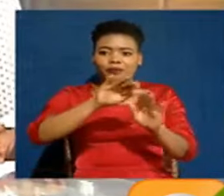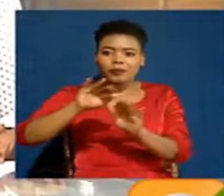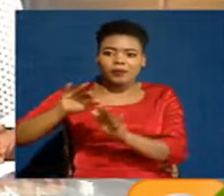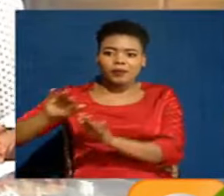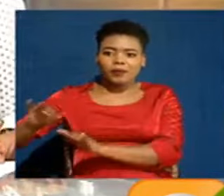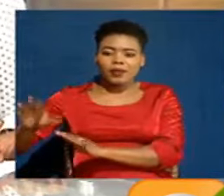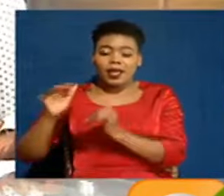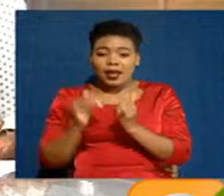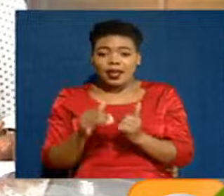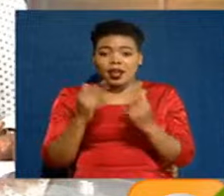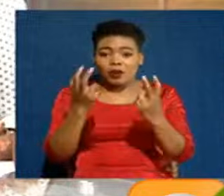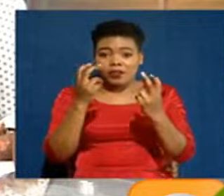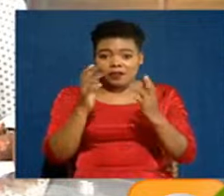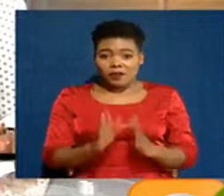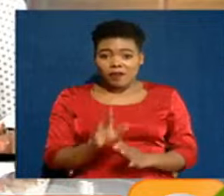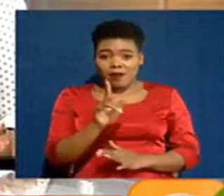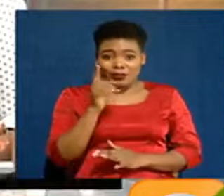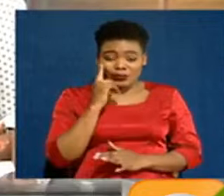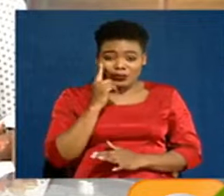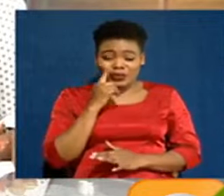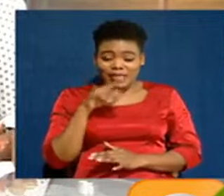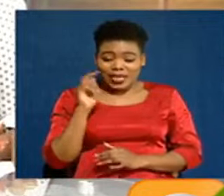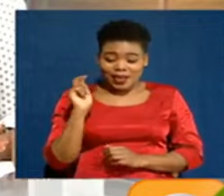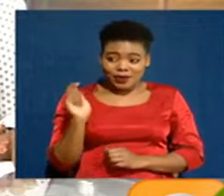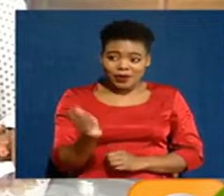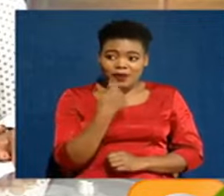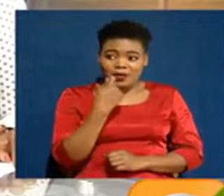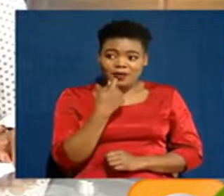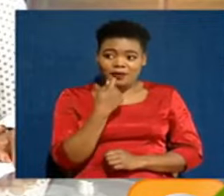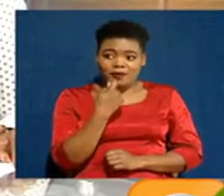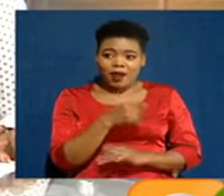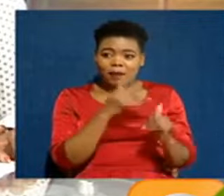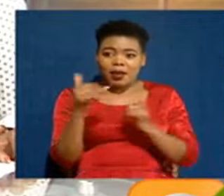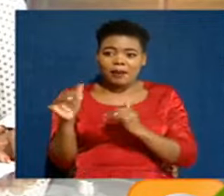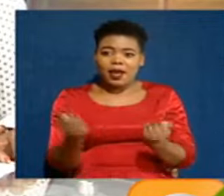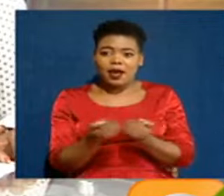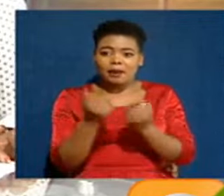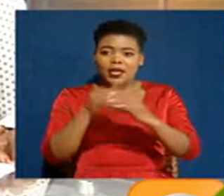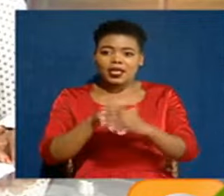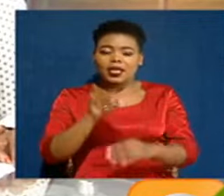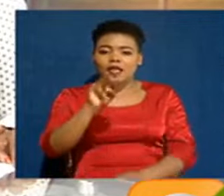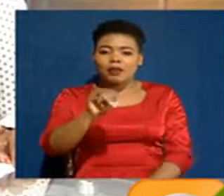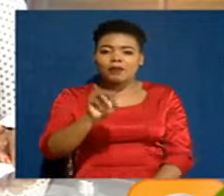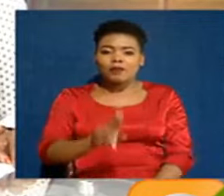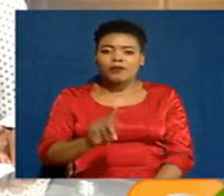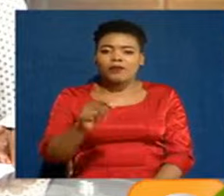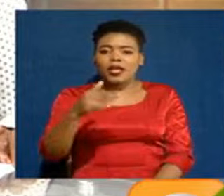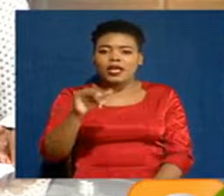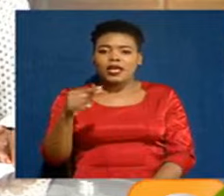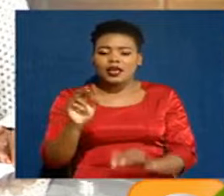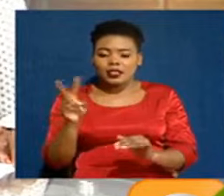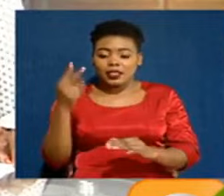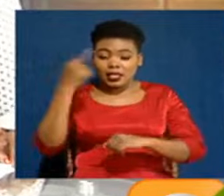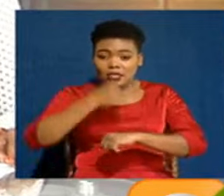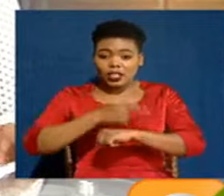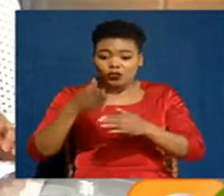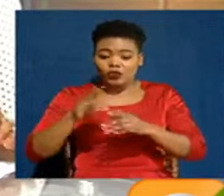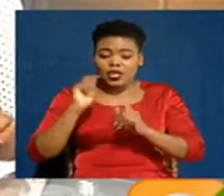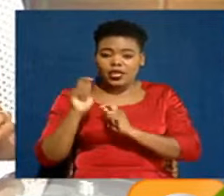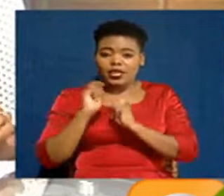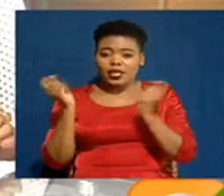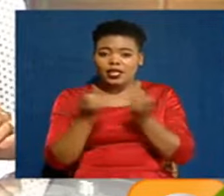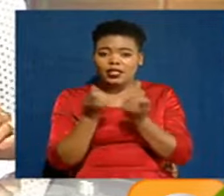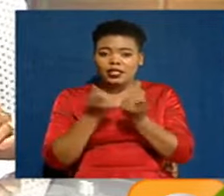Na mtazamaji, na mchuano wa gofu wa patron ufanyika uwanjani Muthaiga umeingia siku yake ya pili hii leo, huku timu ya gofu ya